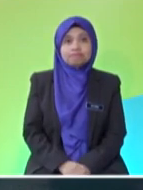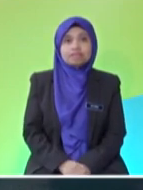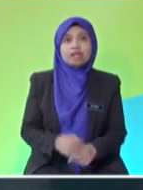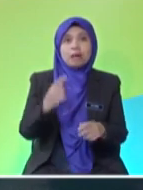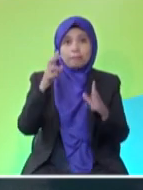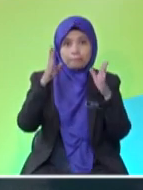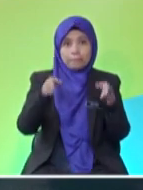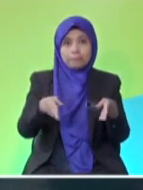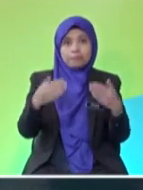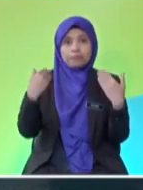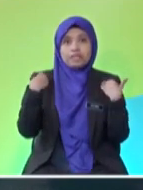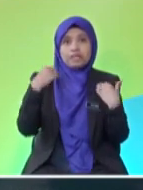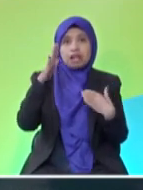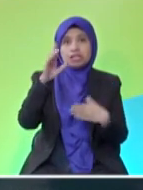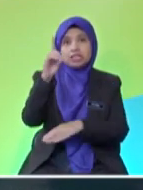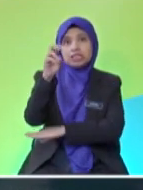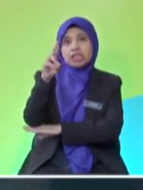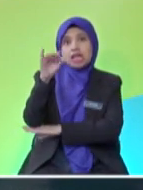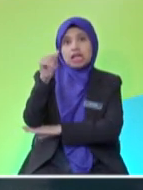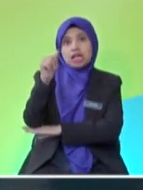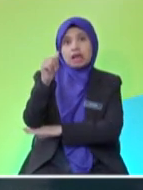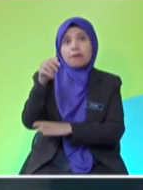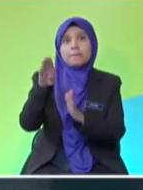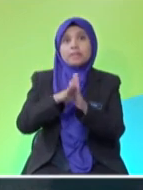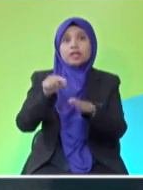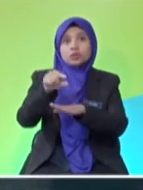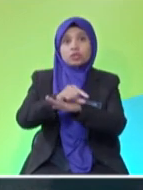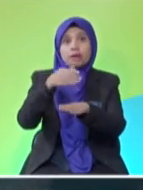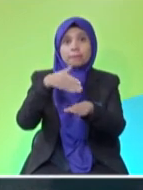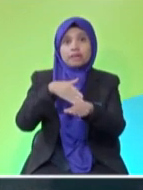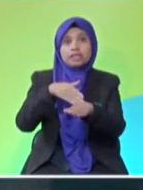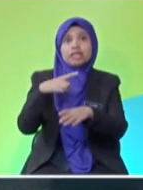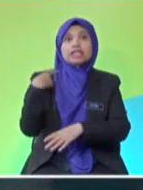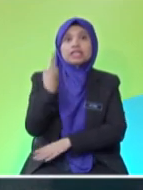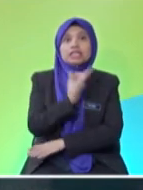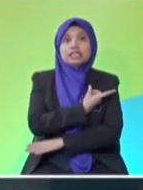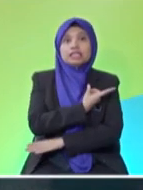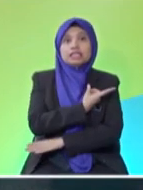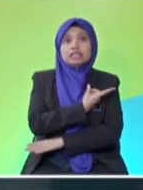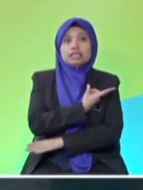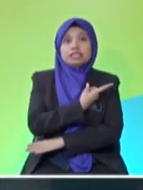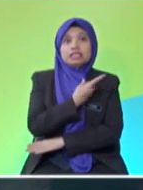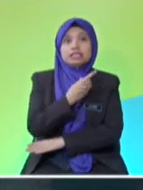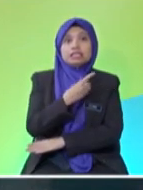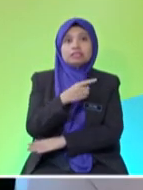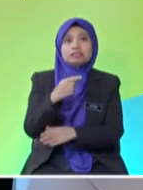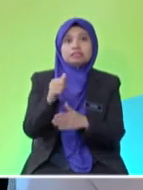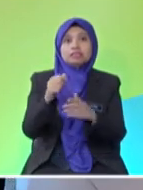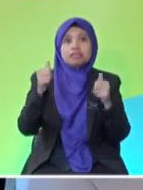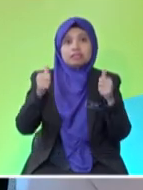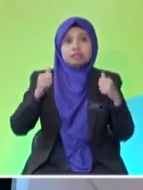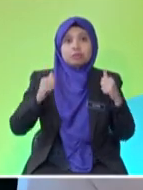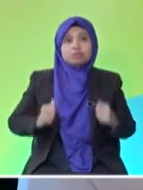manusia ada di Ria berguna pada kita Dwi anggota